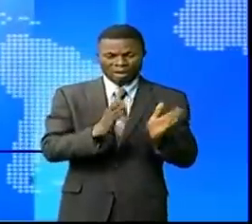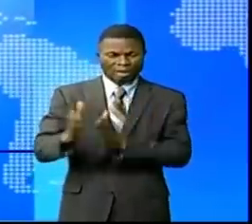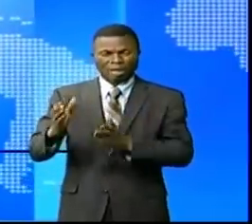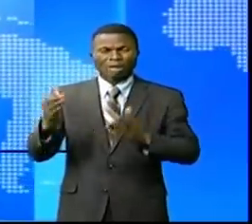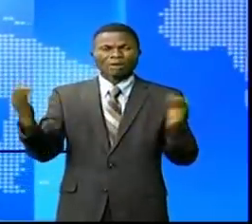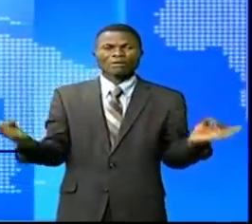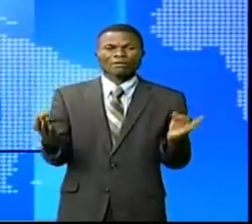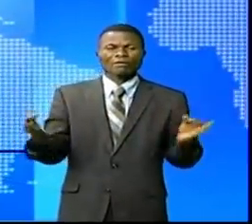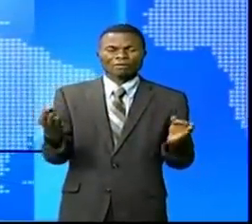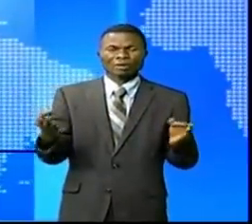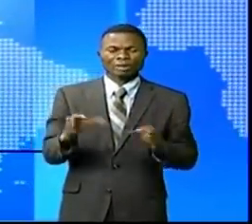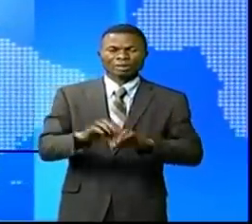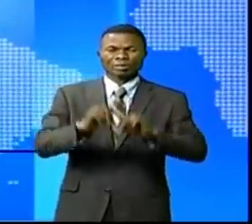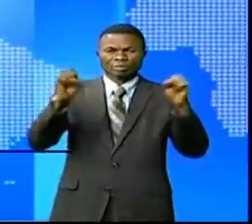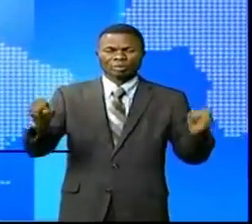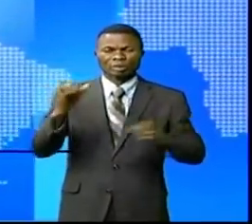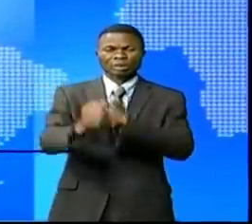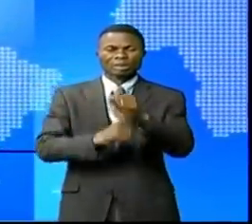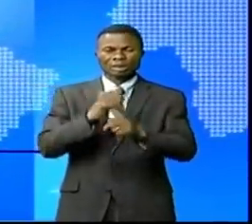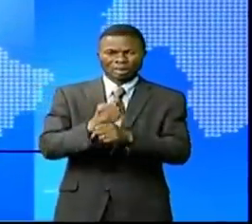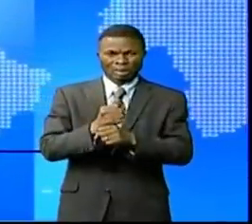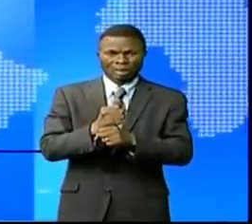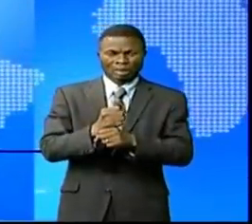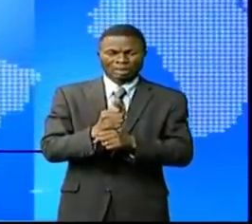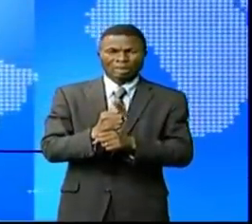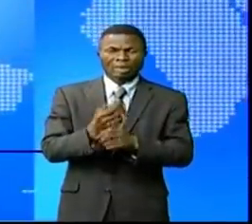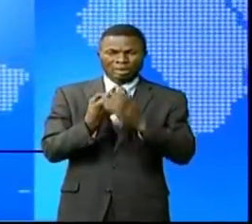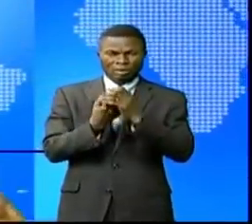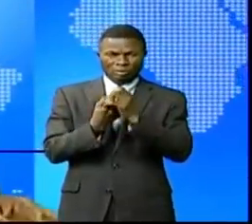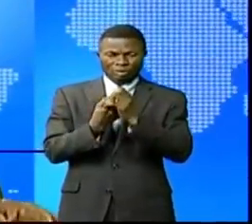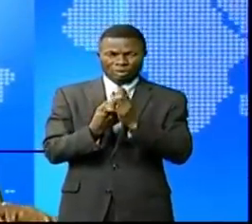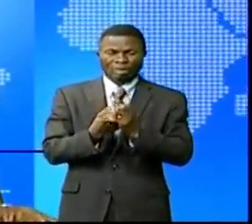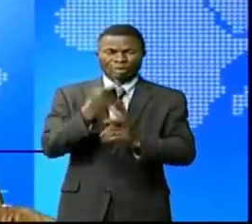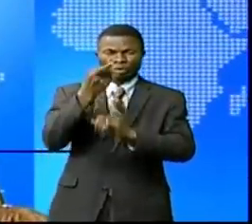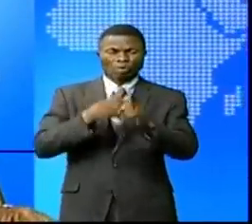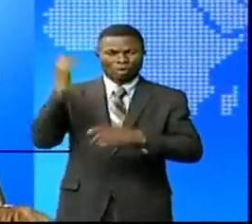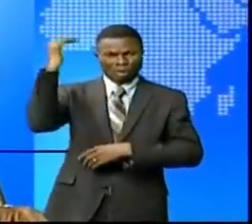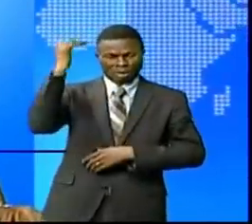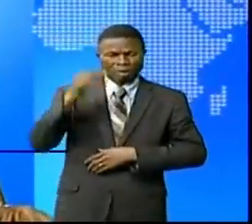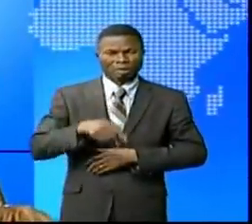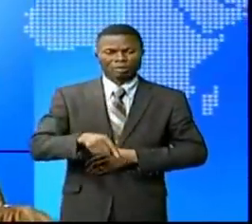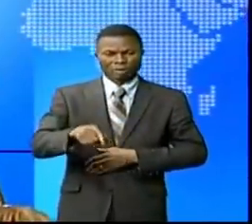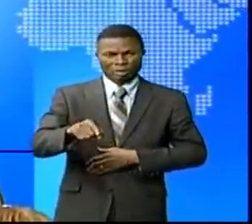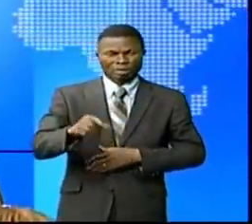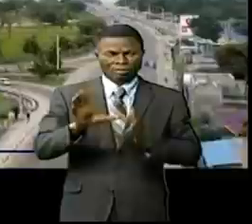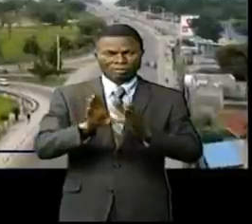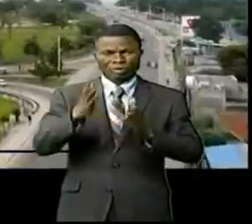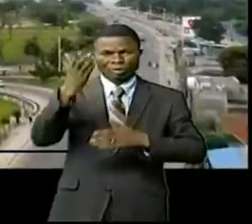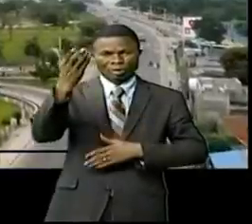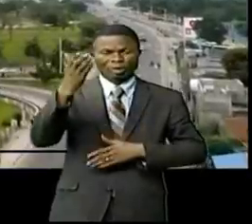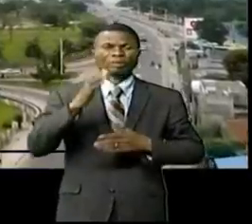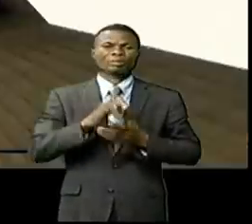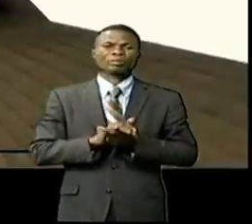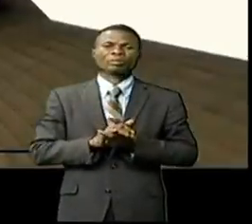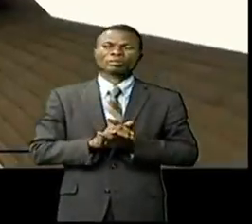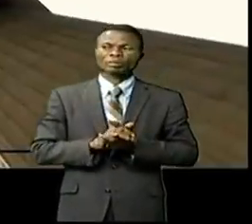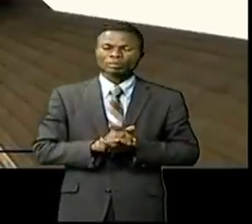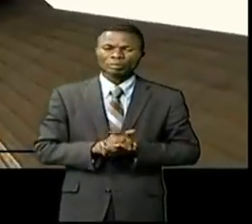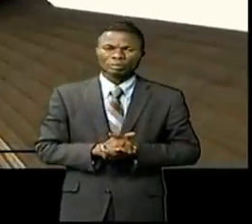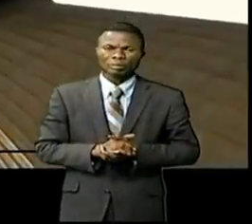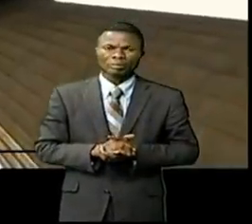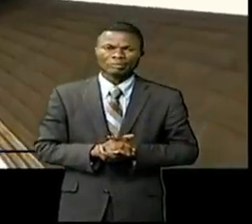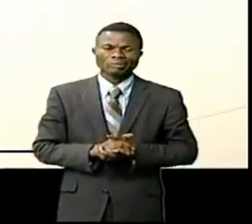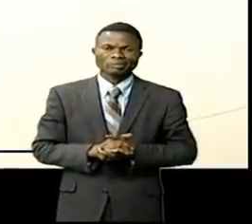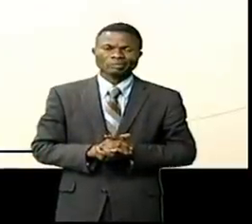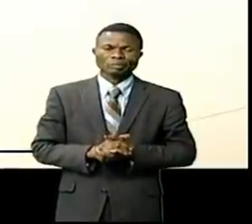ce cinquantenaire qui aura lieu, je vous l'ai dit tout à l'heure, au mois de décembre. La tour de